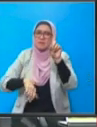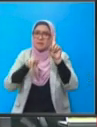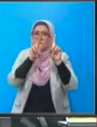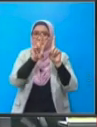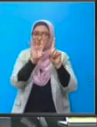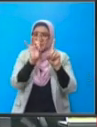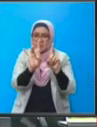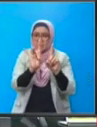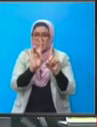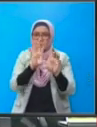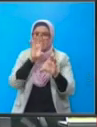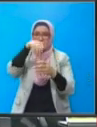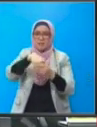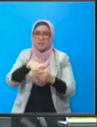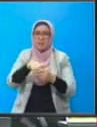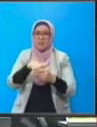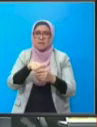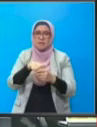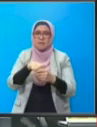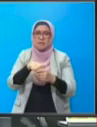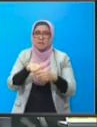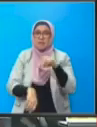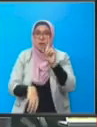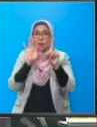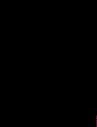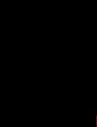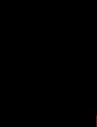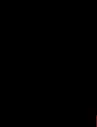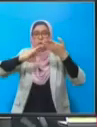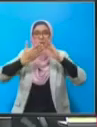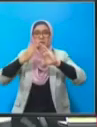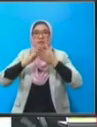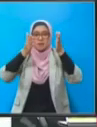meliputi 181 komuniti orang